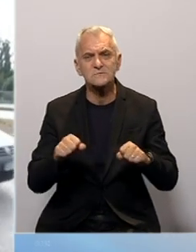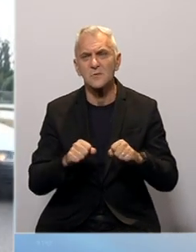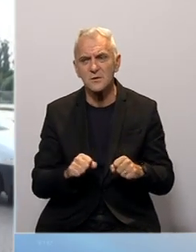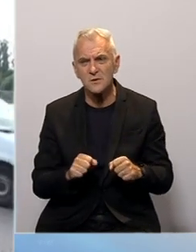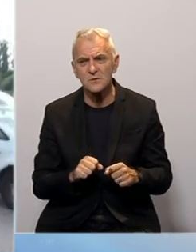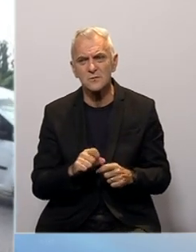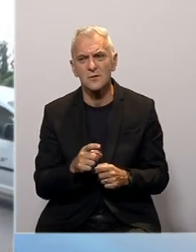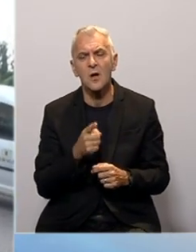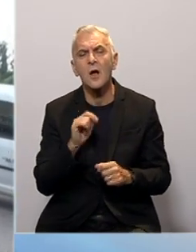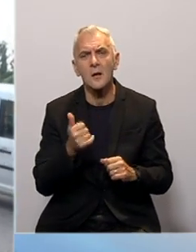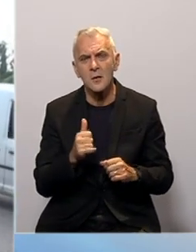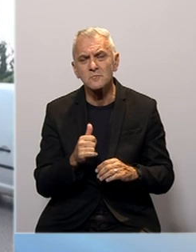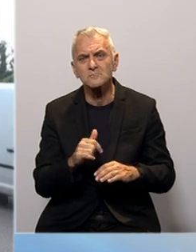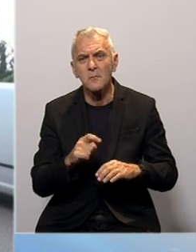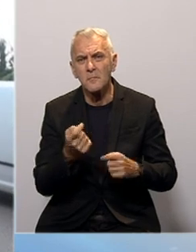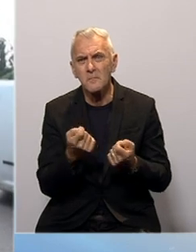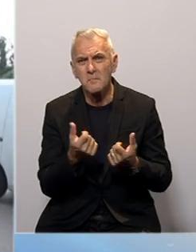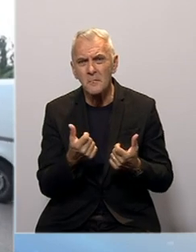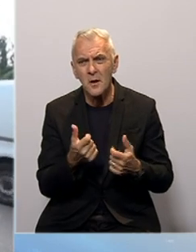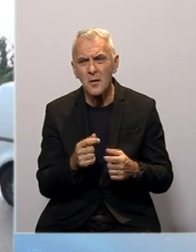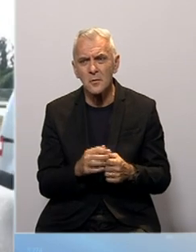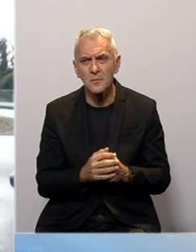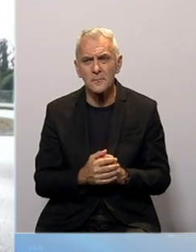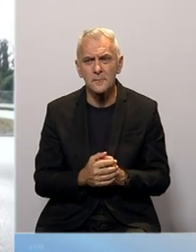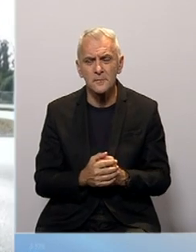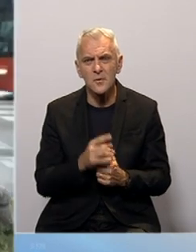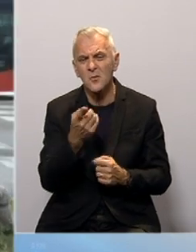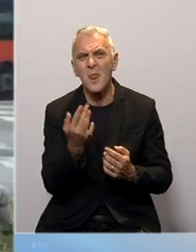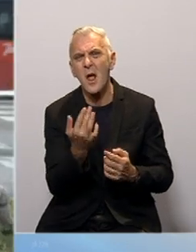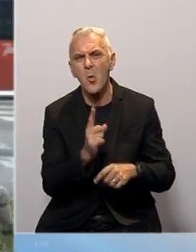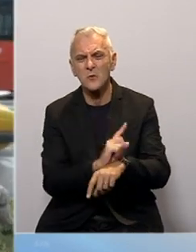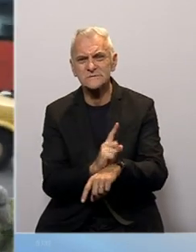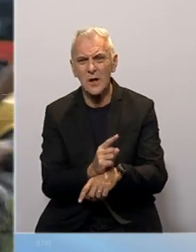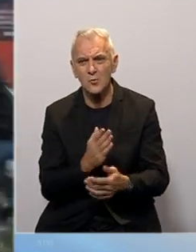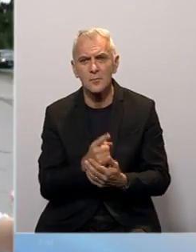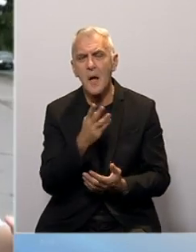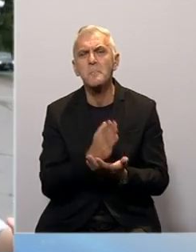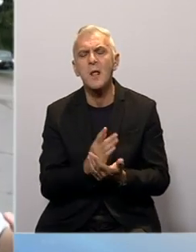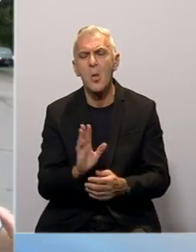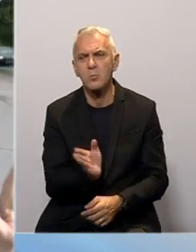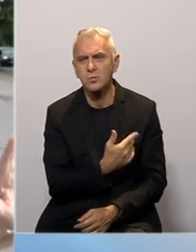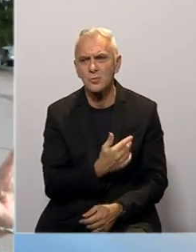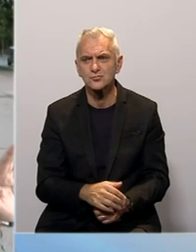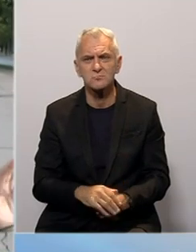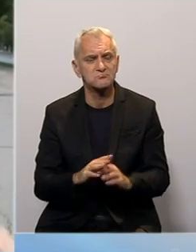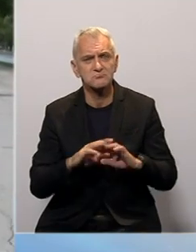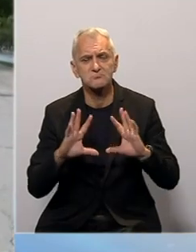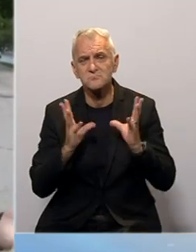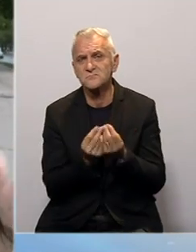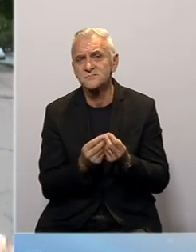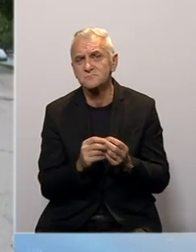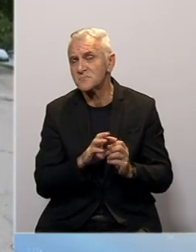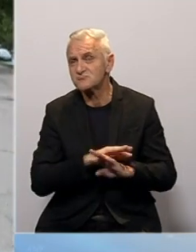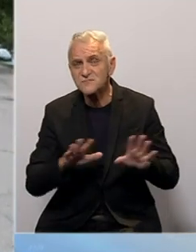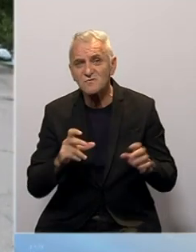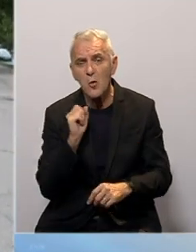zemljotres ili to da je se osjetilo nešto duže, to je bilo par sekundi. Bilo prošlo. Sve okej, u kući, ne bojim